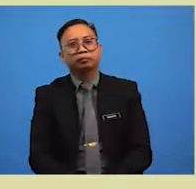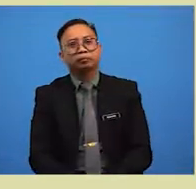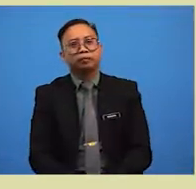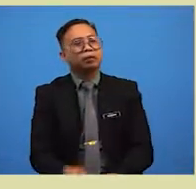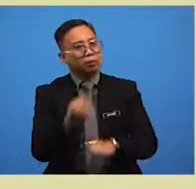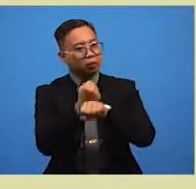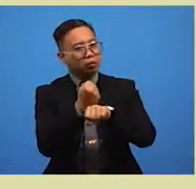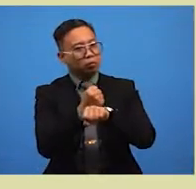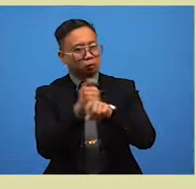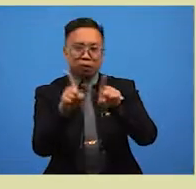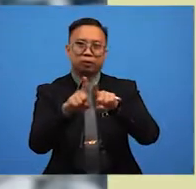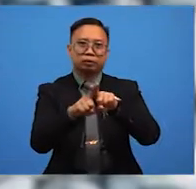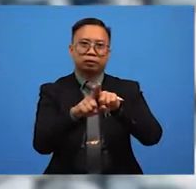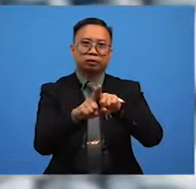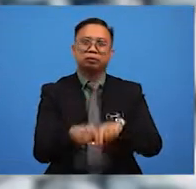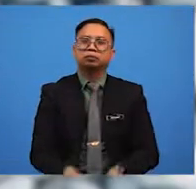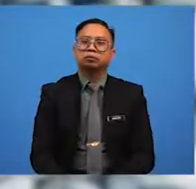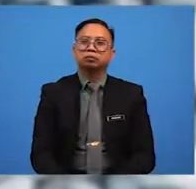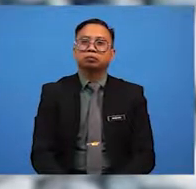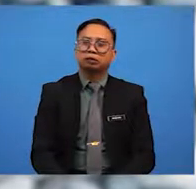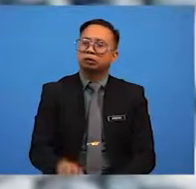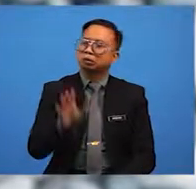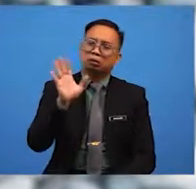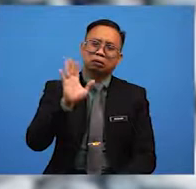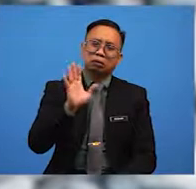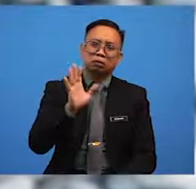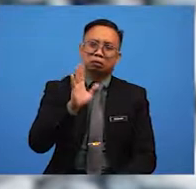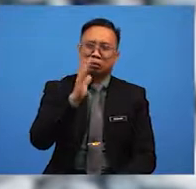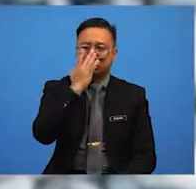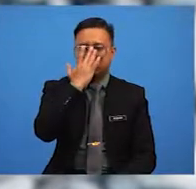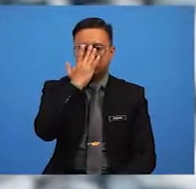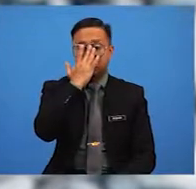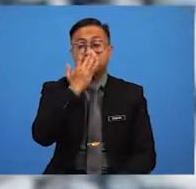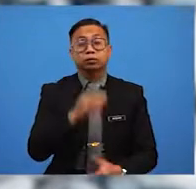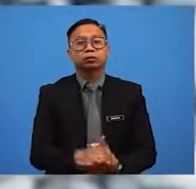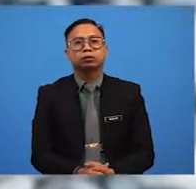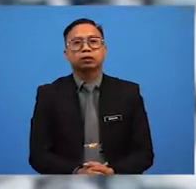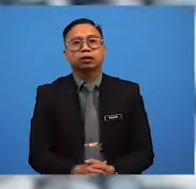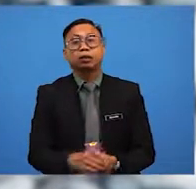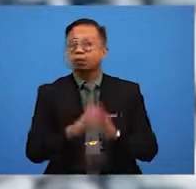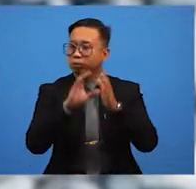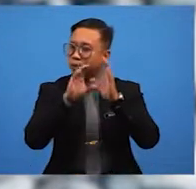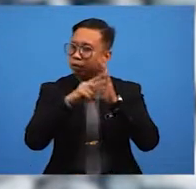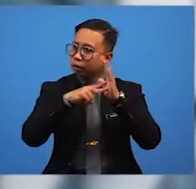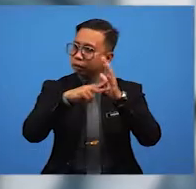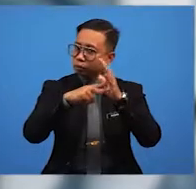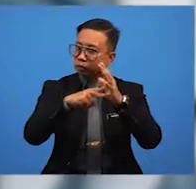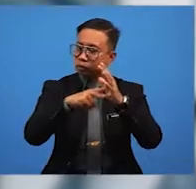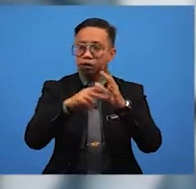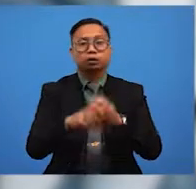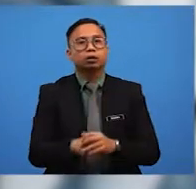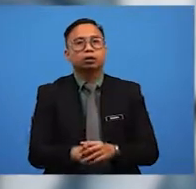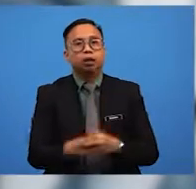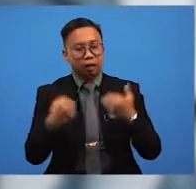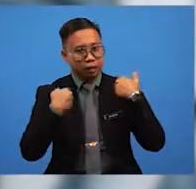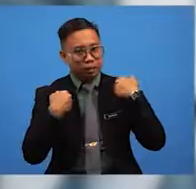melepaskan tekanan? Murid-murid tak faham, kan? Begini maksudnya.